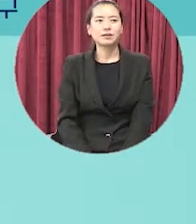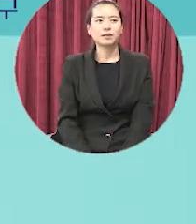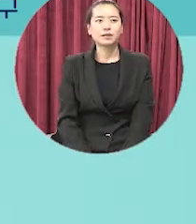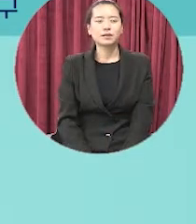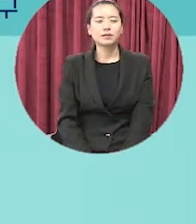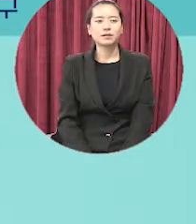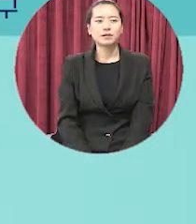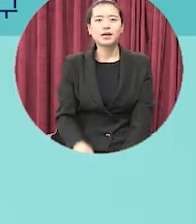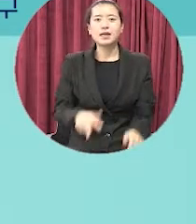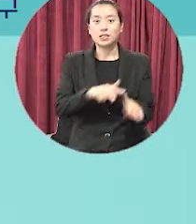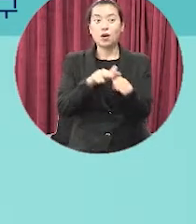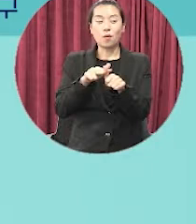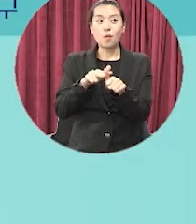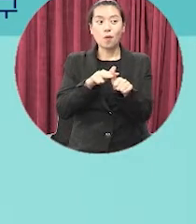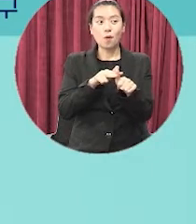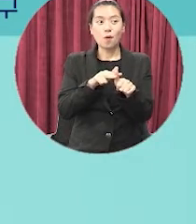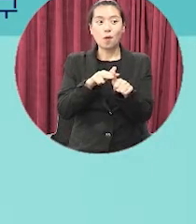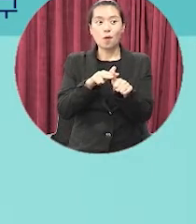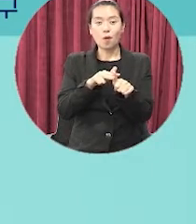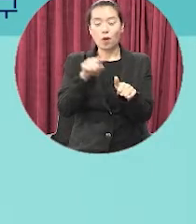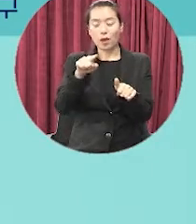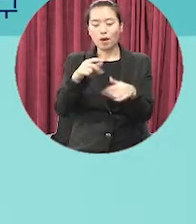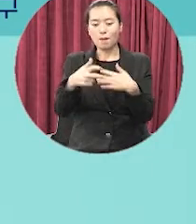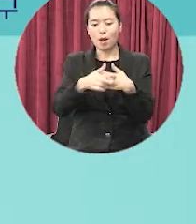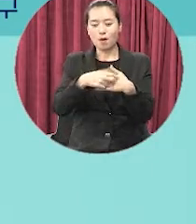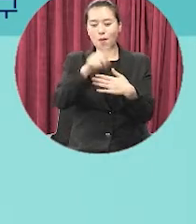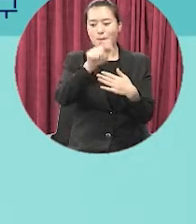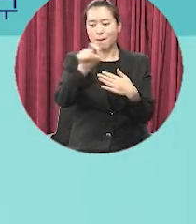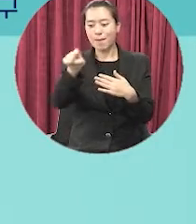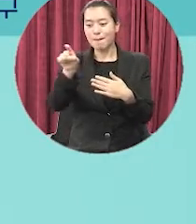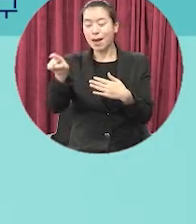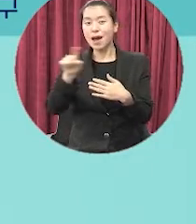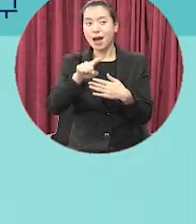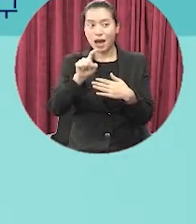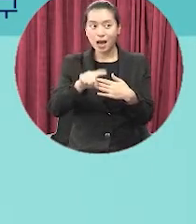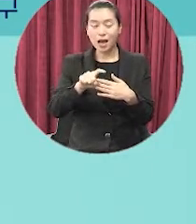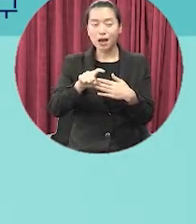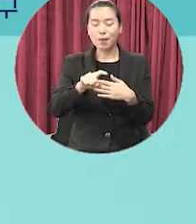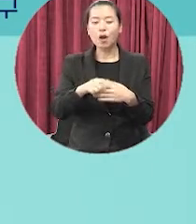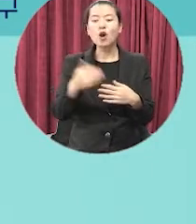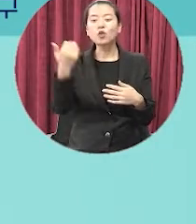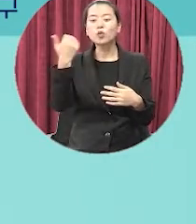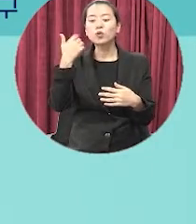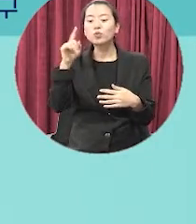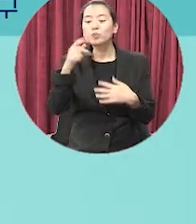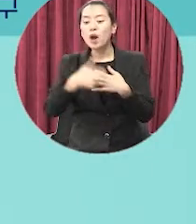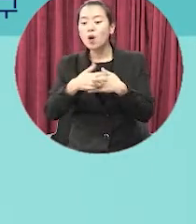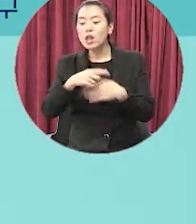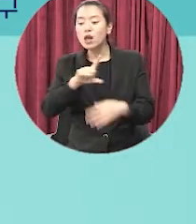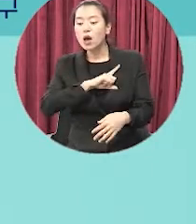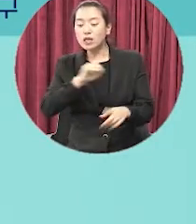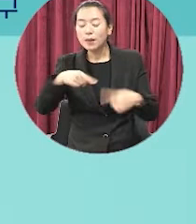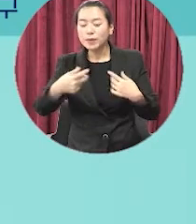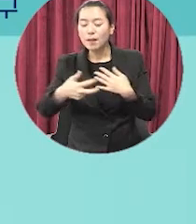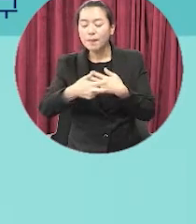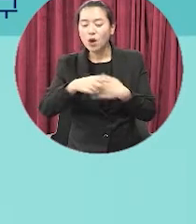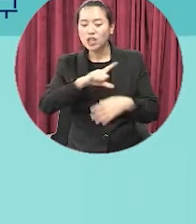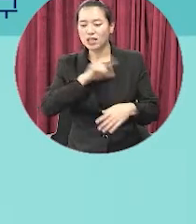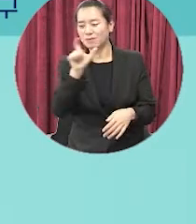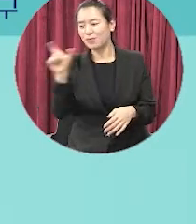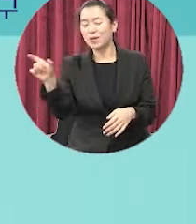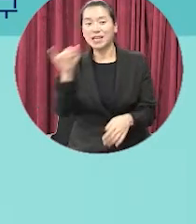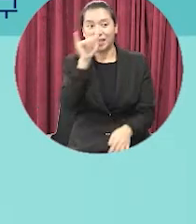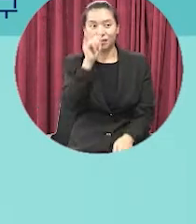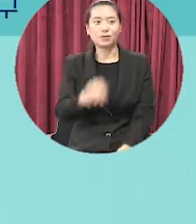데이터 네트워크를 클릭하면 화면 상단을 통해 연구 잘 지대의 참여기관 목록을 보실 수 있습니다 제